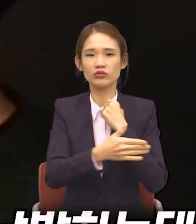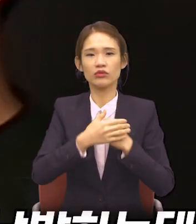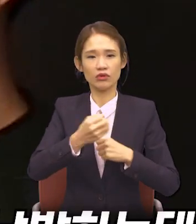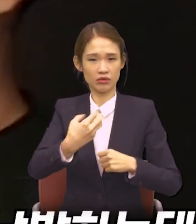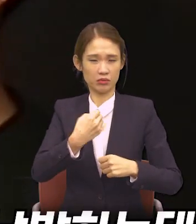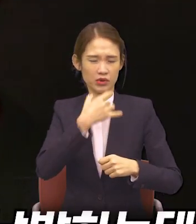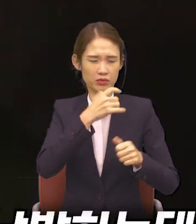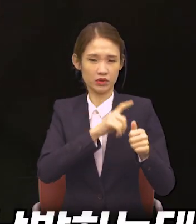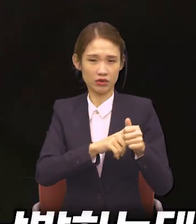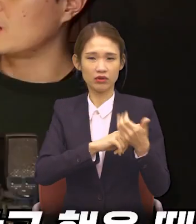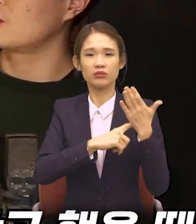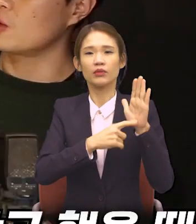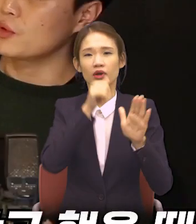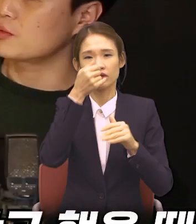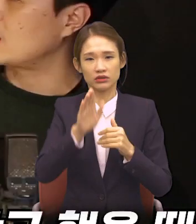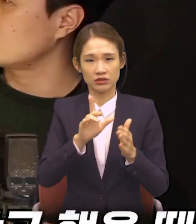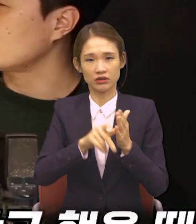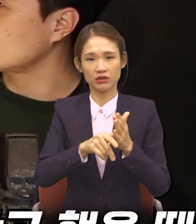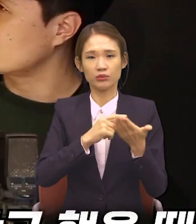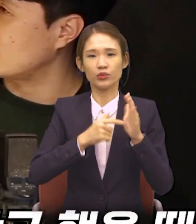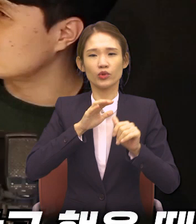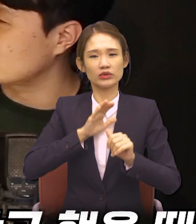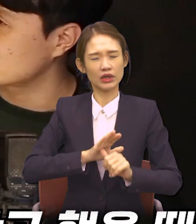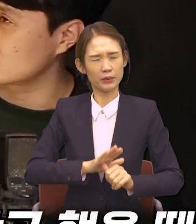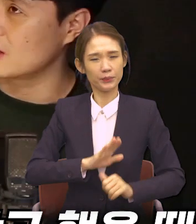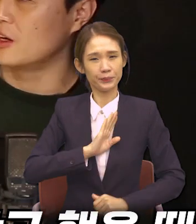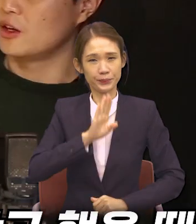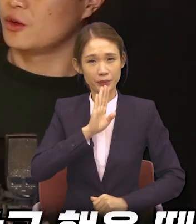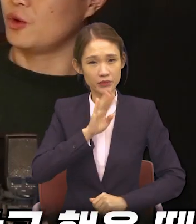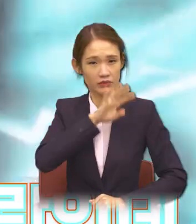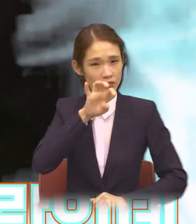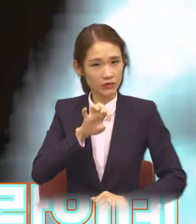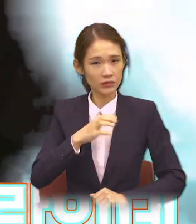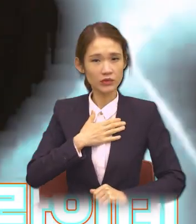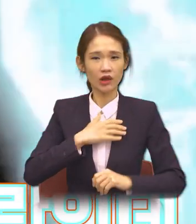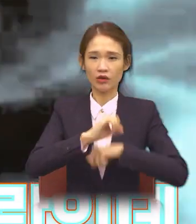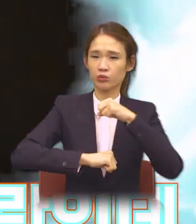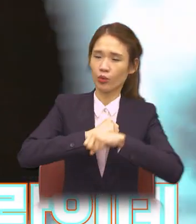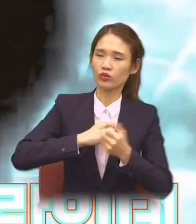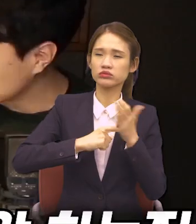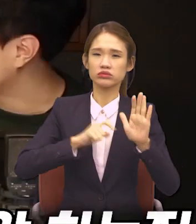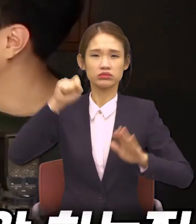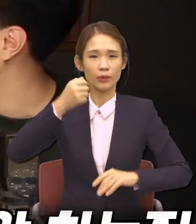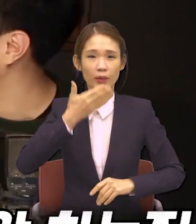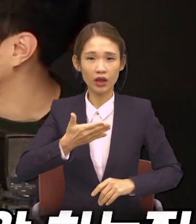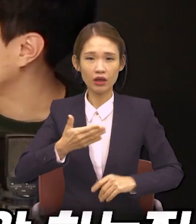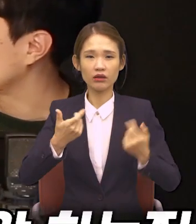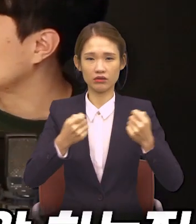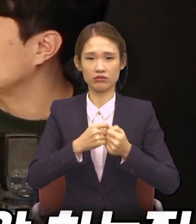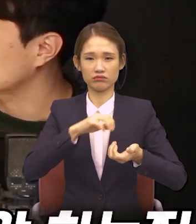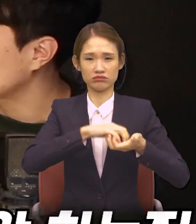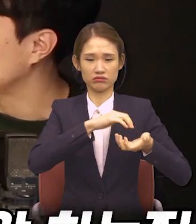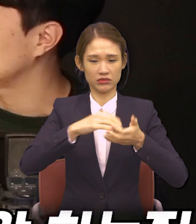얘기를 혐오 표현을 막 남발하는데 그런 표현 좀 자제해야 되는 거 아니냐라고 했을 때 아니 나 표현의 자유 있는 사람인데 어디까지를 그러네,